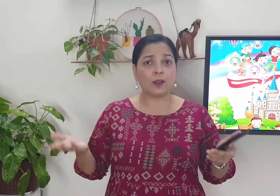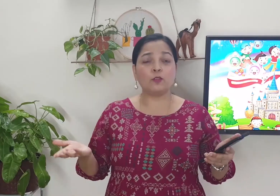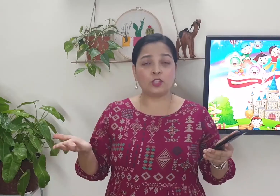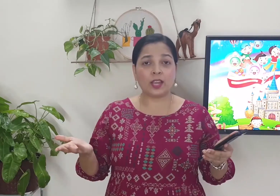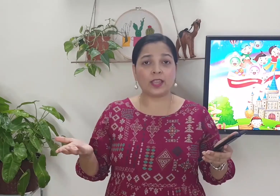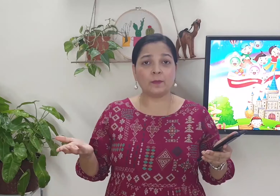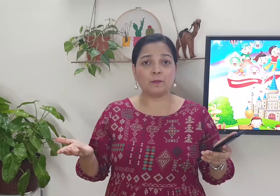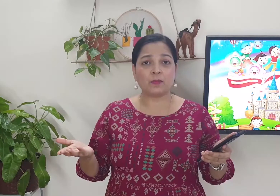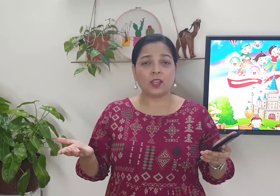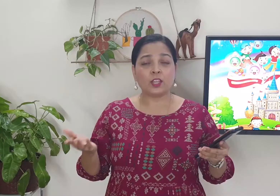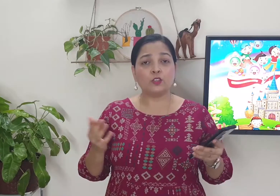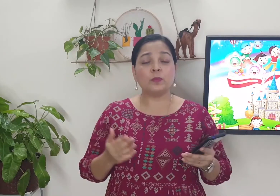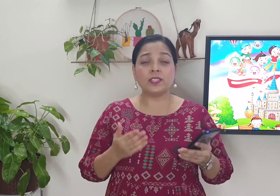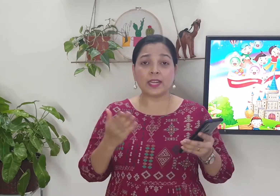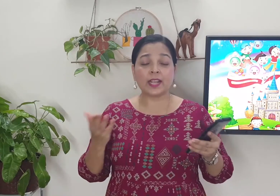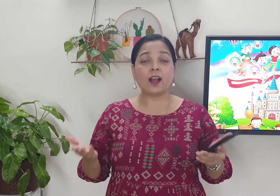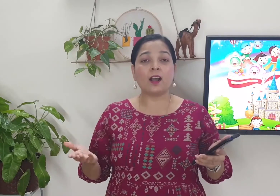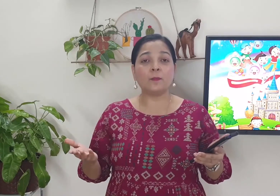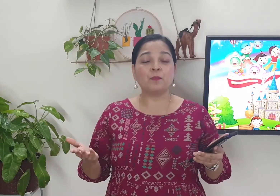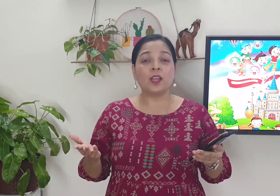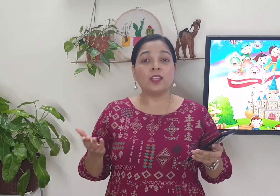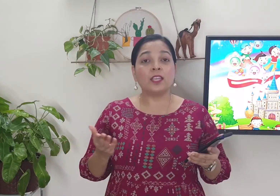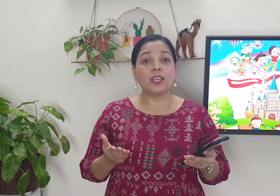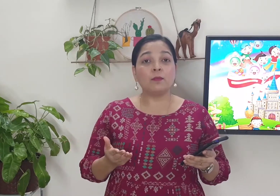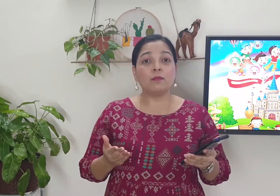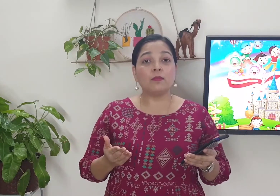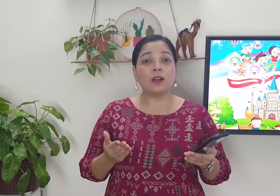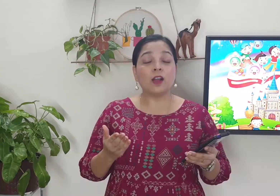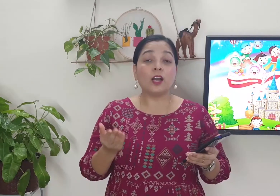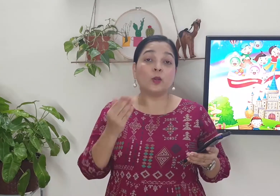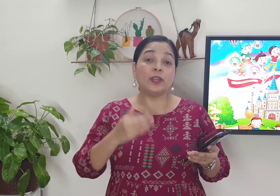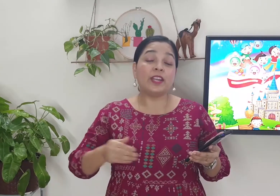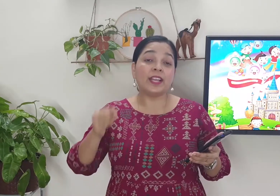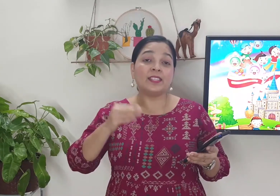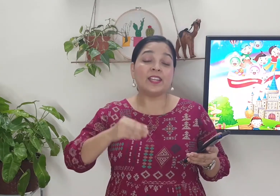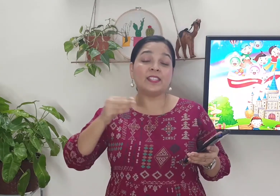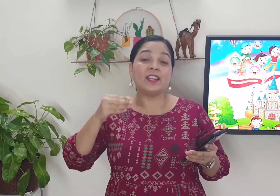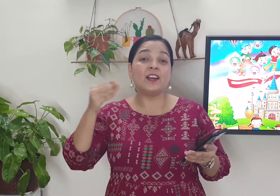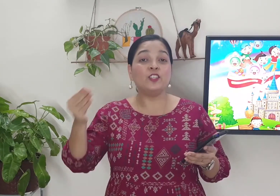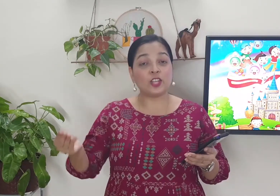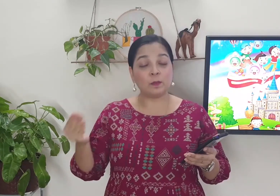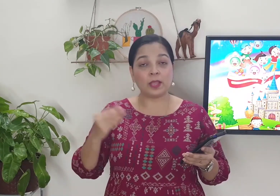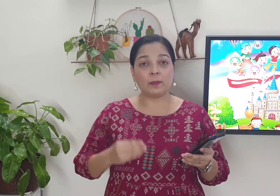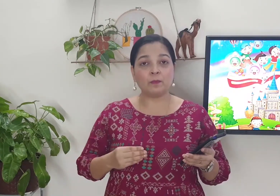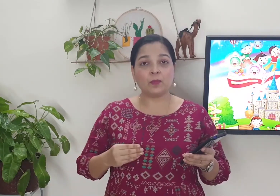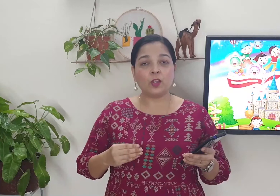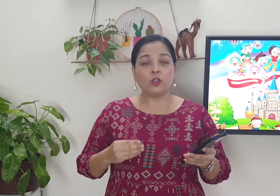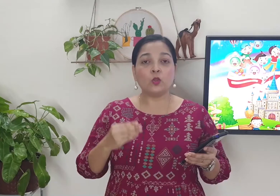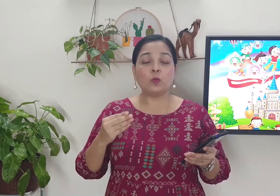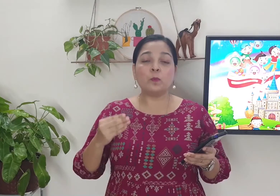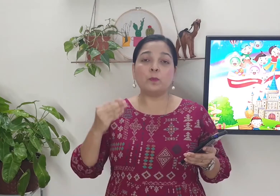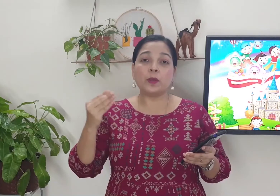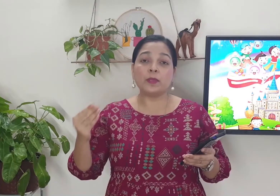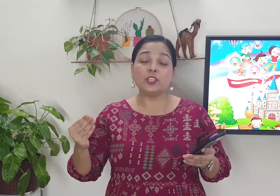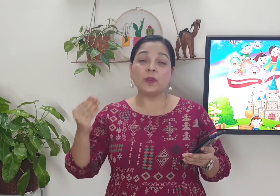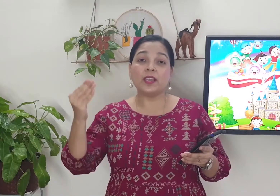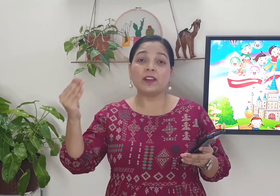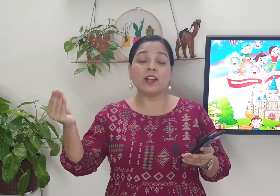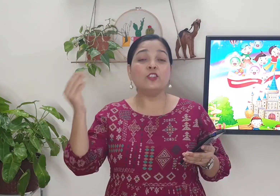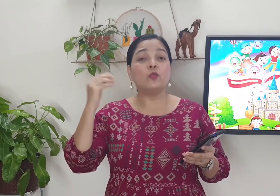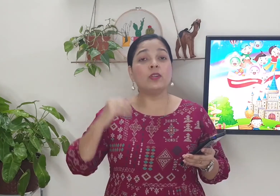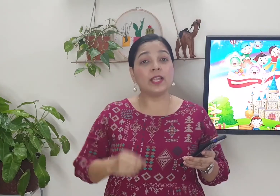माणूस म्हातारा झाल्याने, जसे येशूने सांगितले की जोपर्यंत प्रत्येक माणूस 9 जन्मत नाही तर